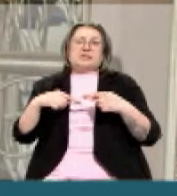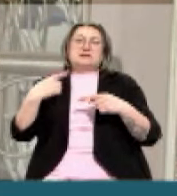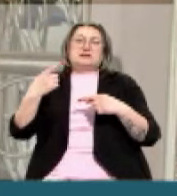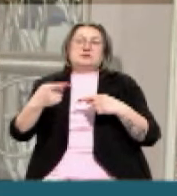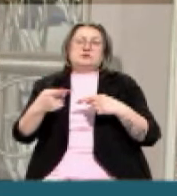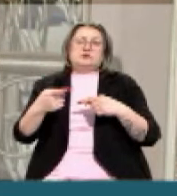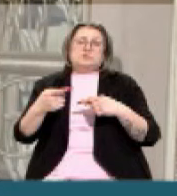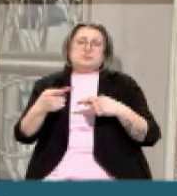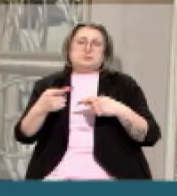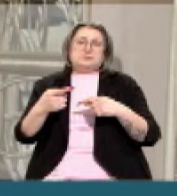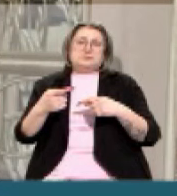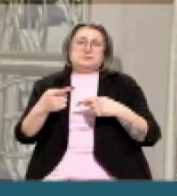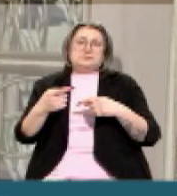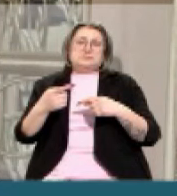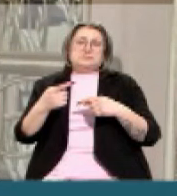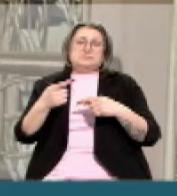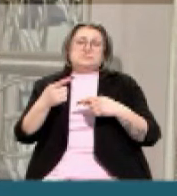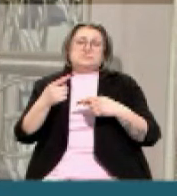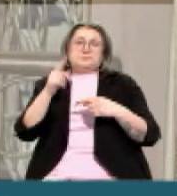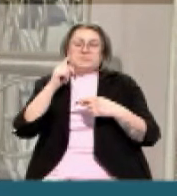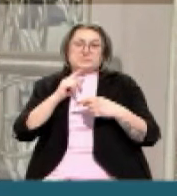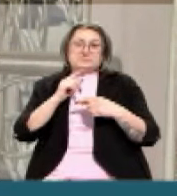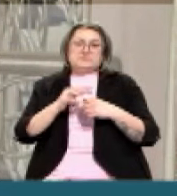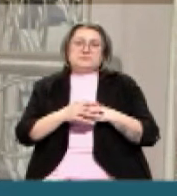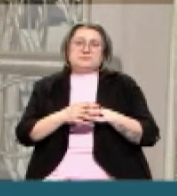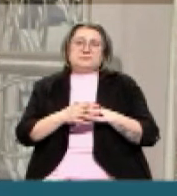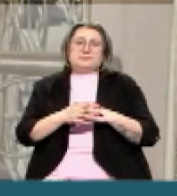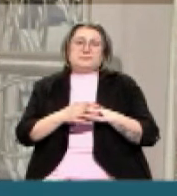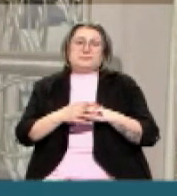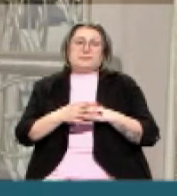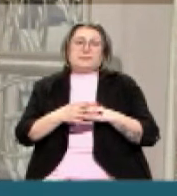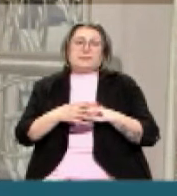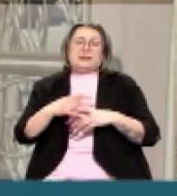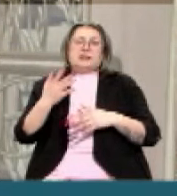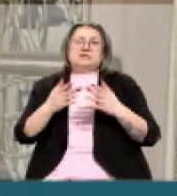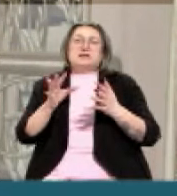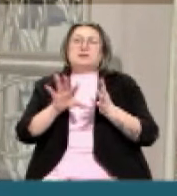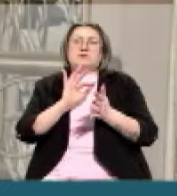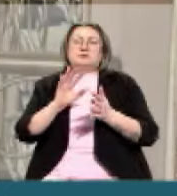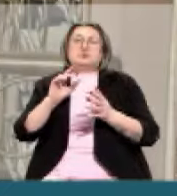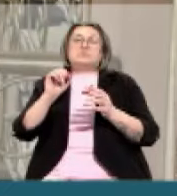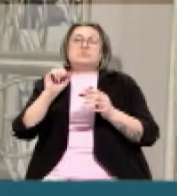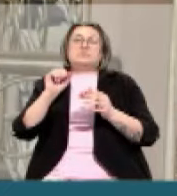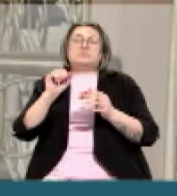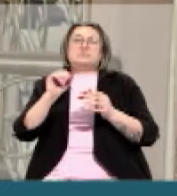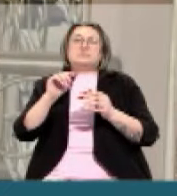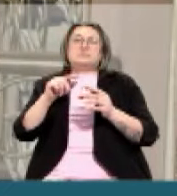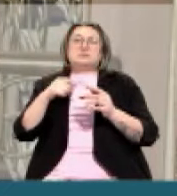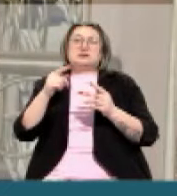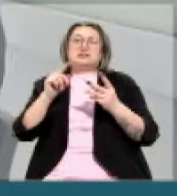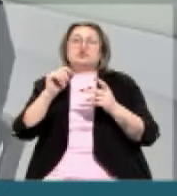мүмкіндік аласыз. Тағы сүрінсеңіз, 2 ай күтуге тура келеді. Өзгеріске дейін 2 жыл бойы арасына апта салып қайта тапсыруға болатын